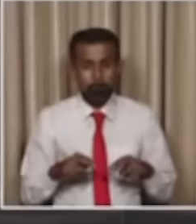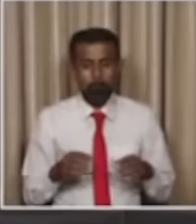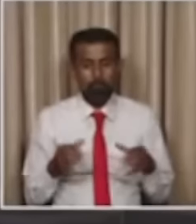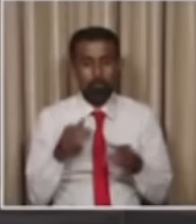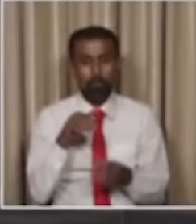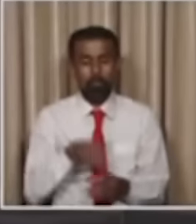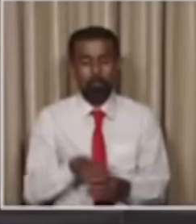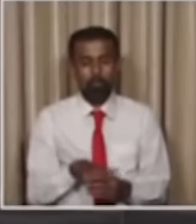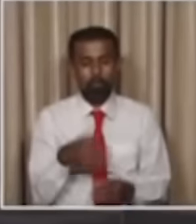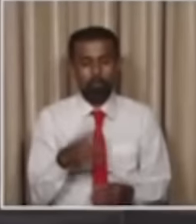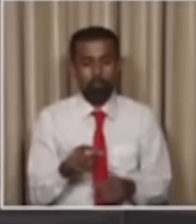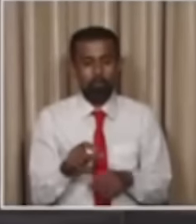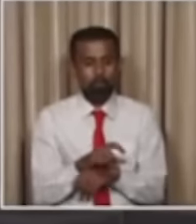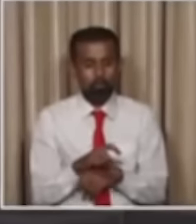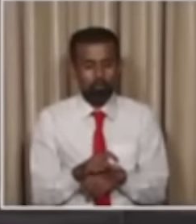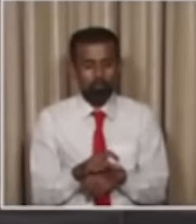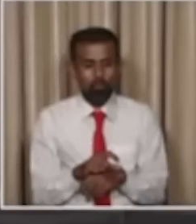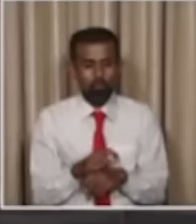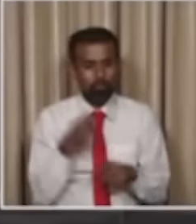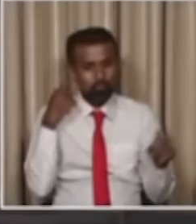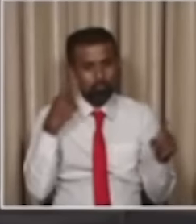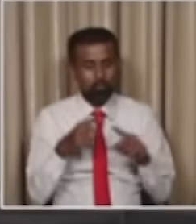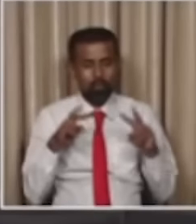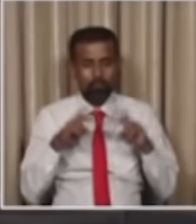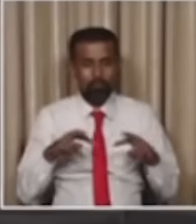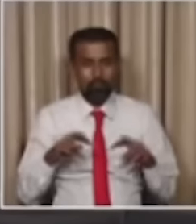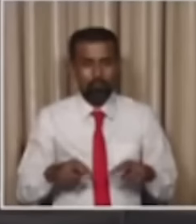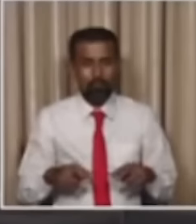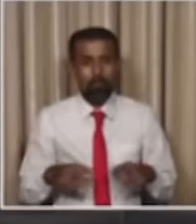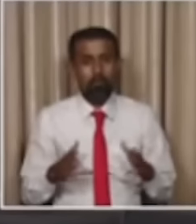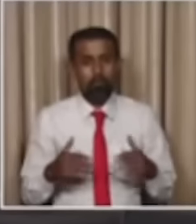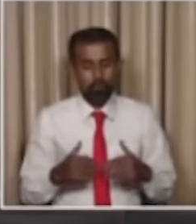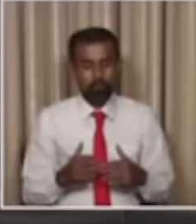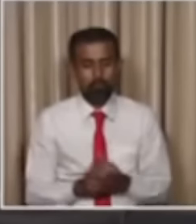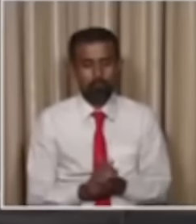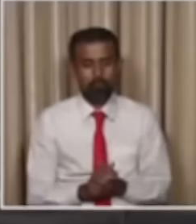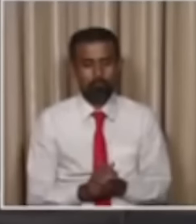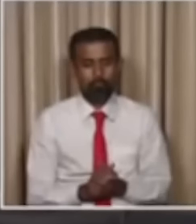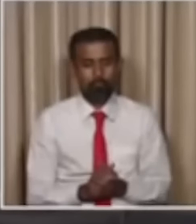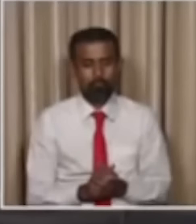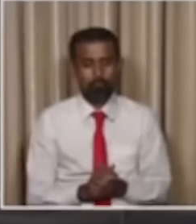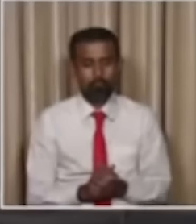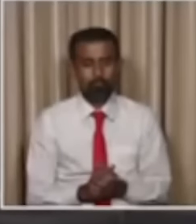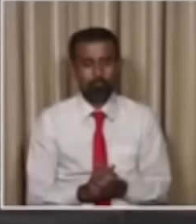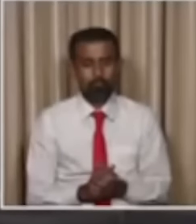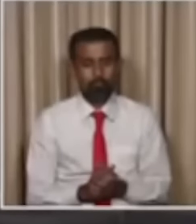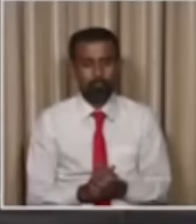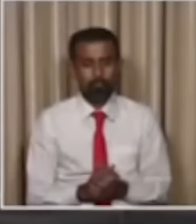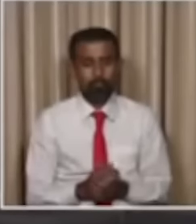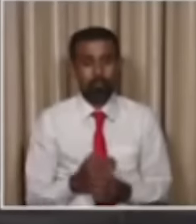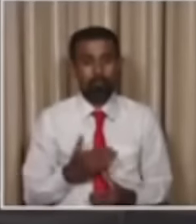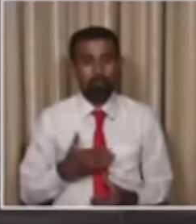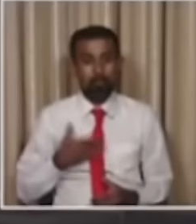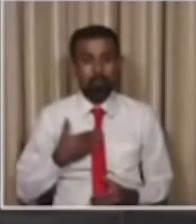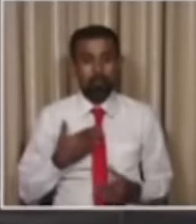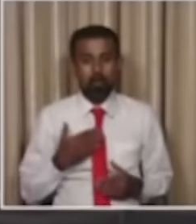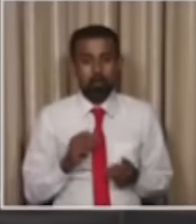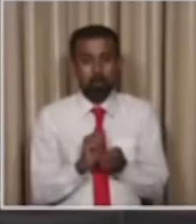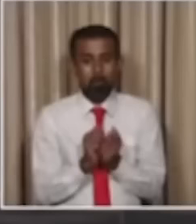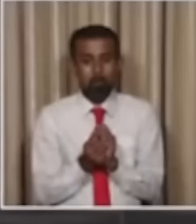ලද කොමිසම විසින් මේ පිළිබඳ විමර්ශනයක් සිදු කරමින් පවතී. ඒ වගේම කටහඬ වෙනස් කරමින් චැනල්